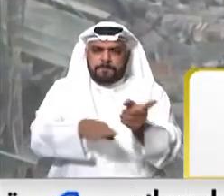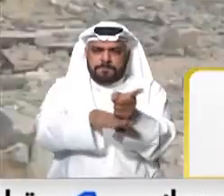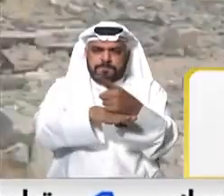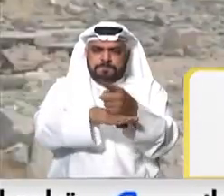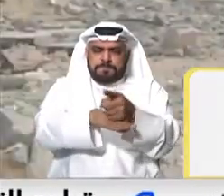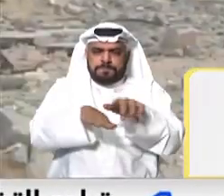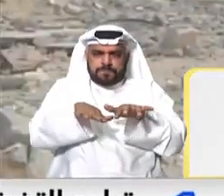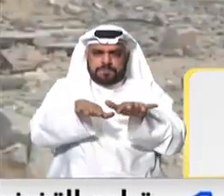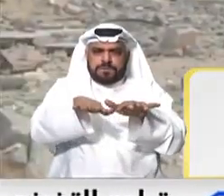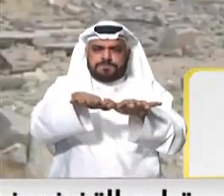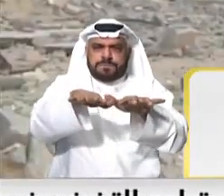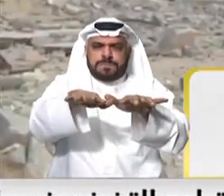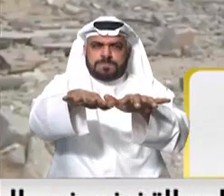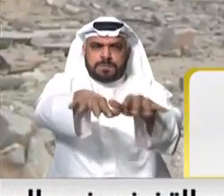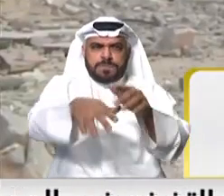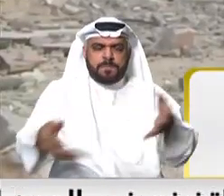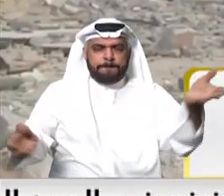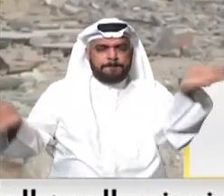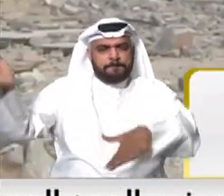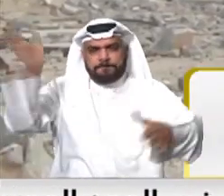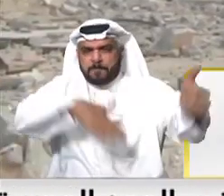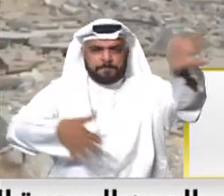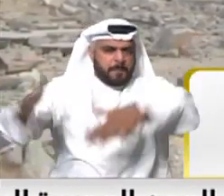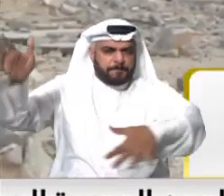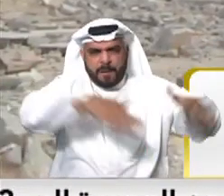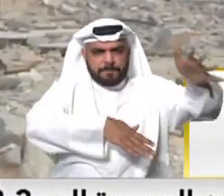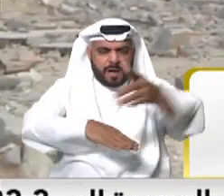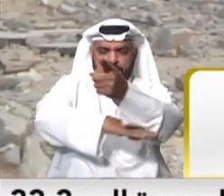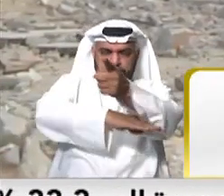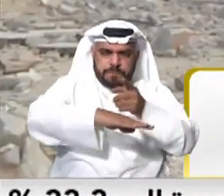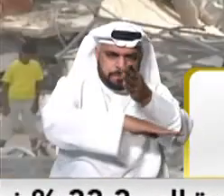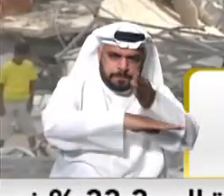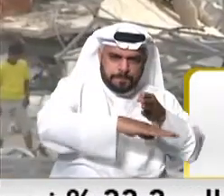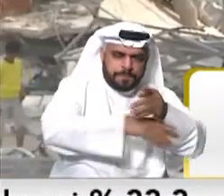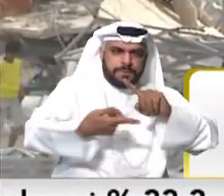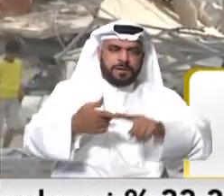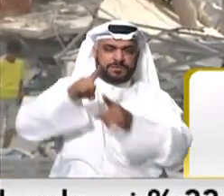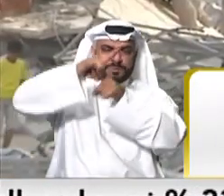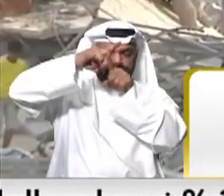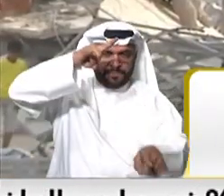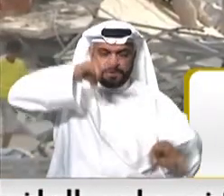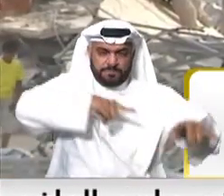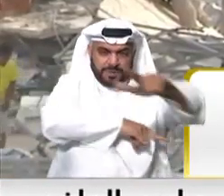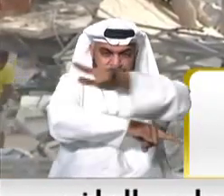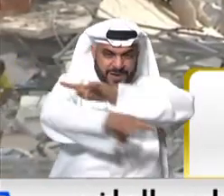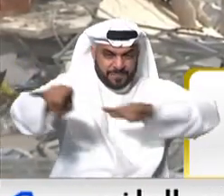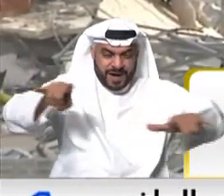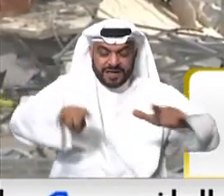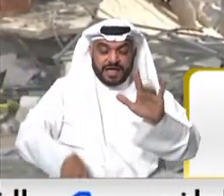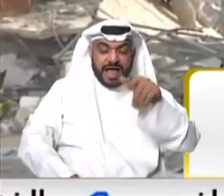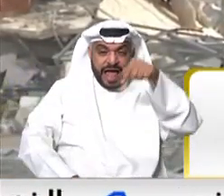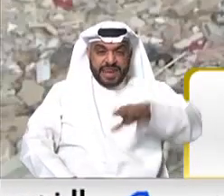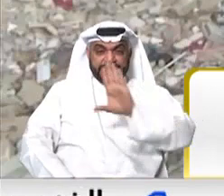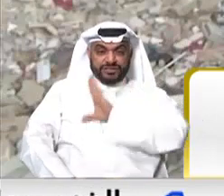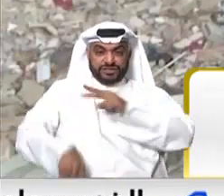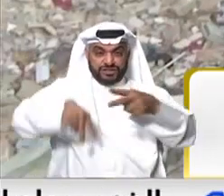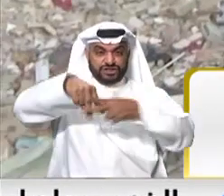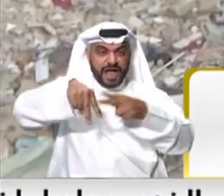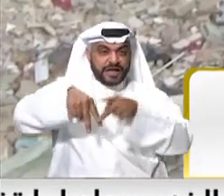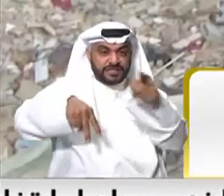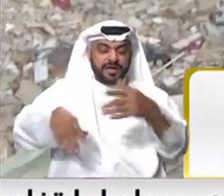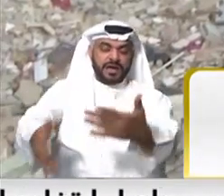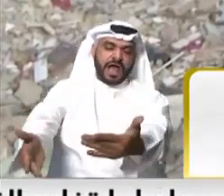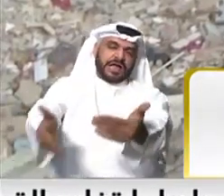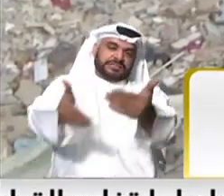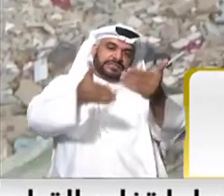غزة، ويأتي ذلك في الوقت الذي أعلن فيه جيش الاحتلال أنه سيسحب بعض قواته في جنوب غزة بعد